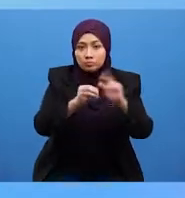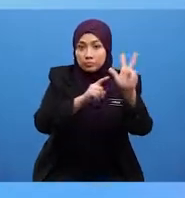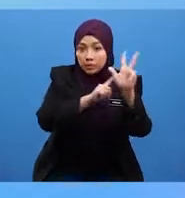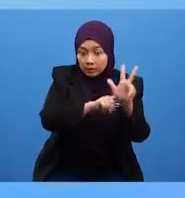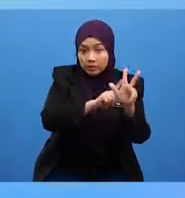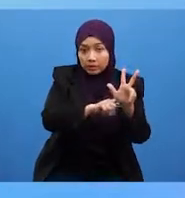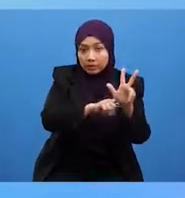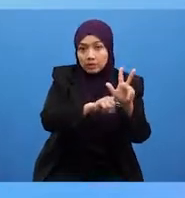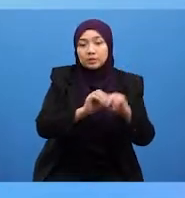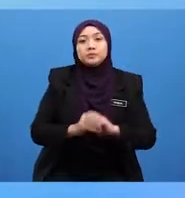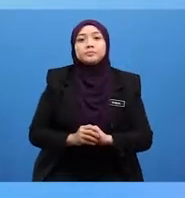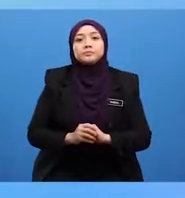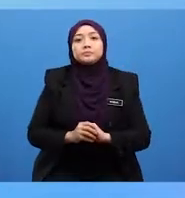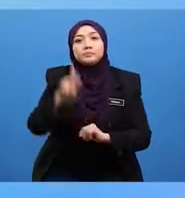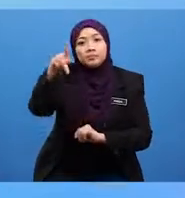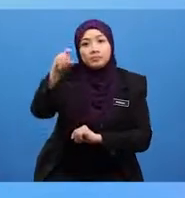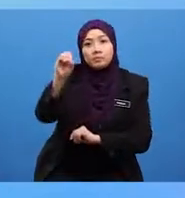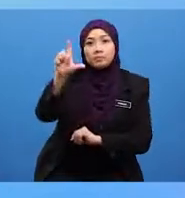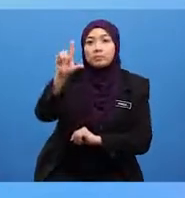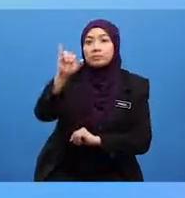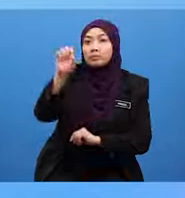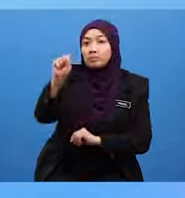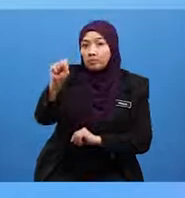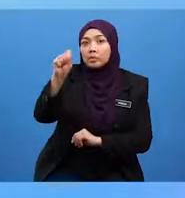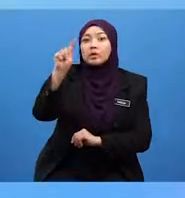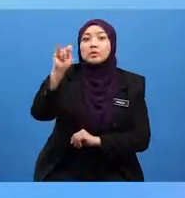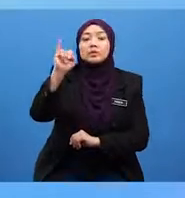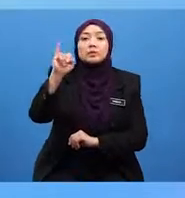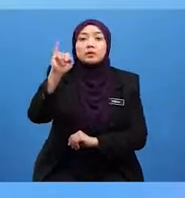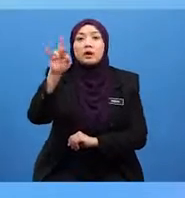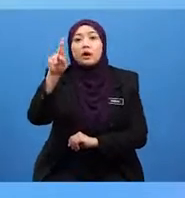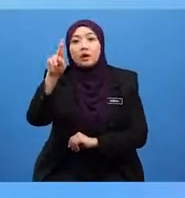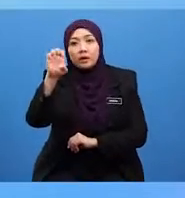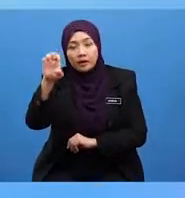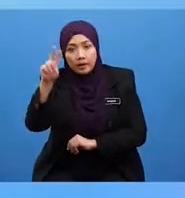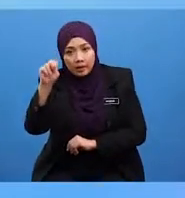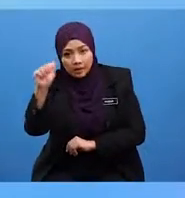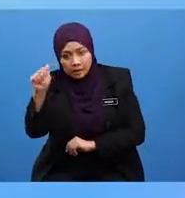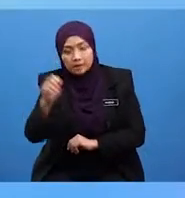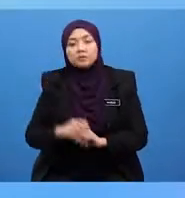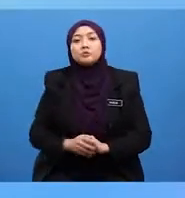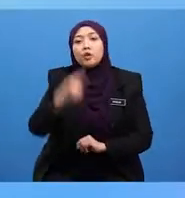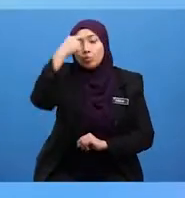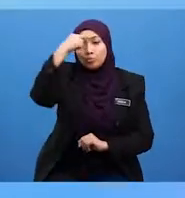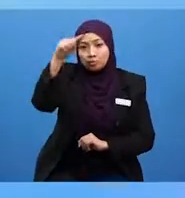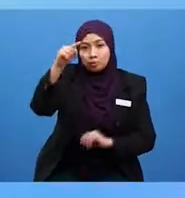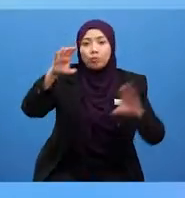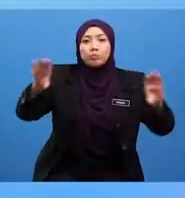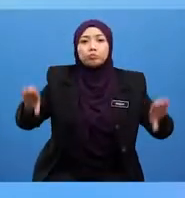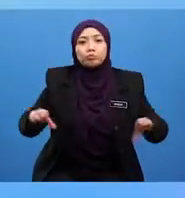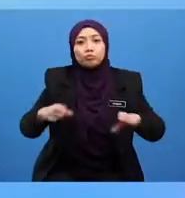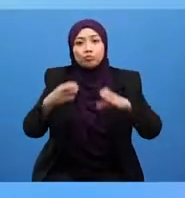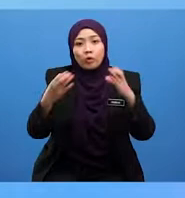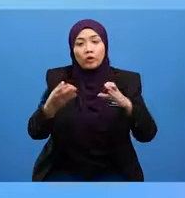pula ialah polistirena. Kegunaannya adalah untuk menghasilkan